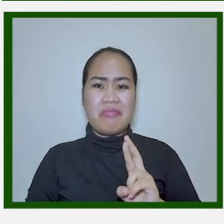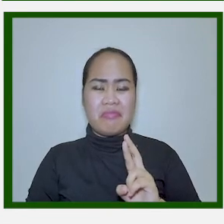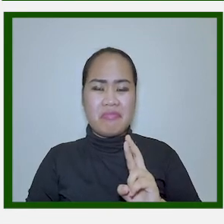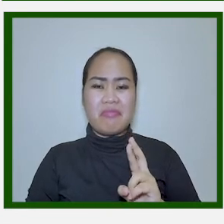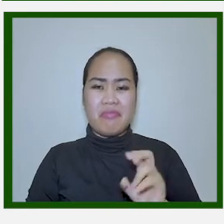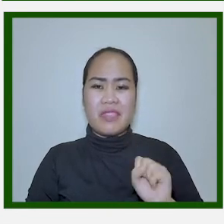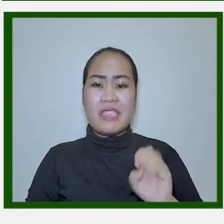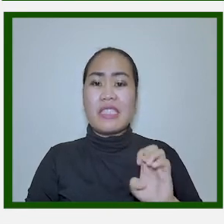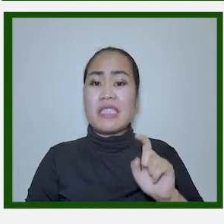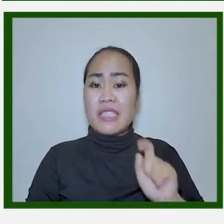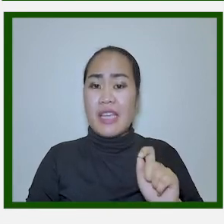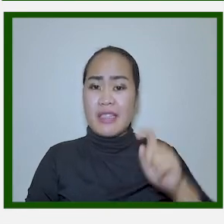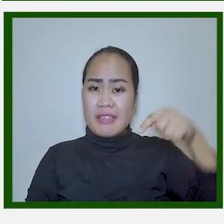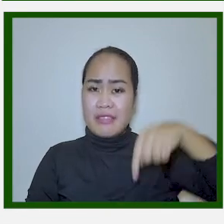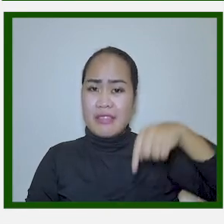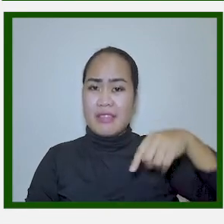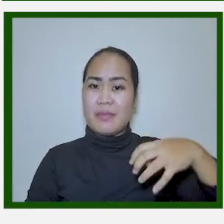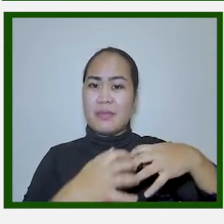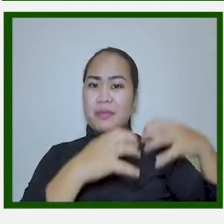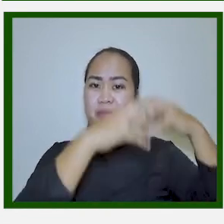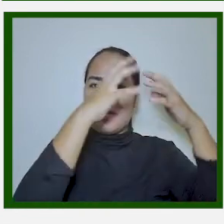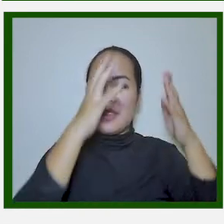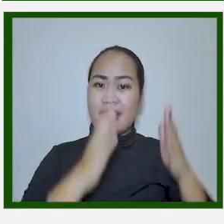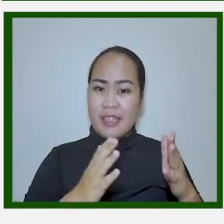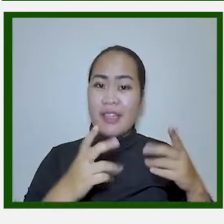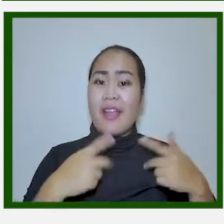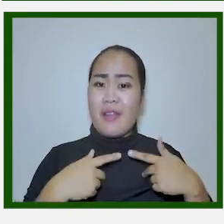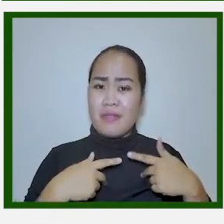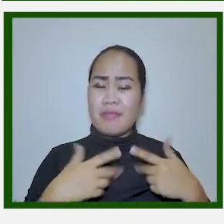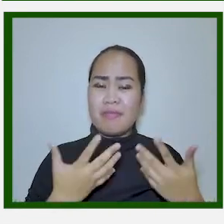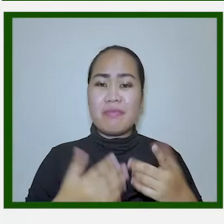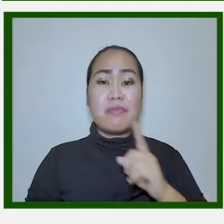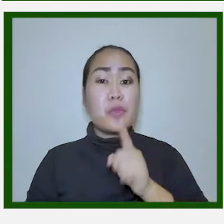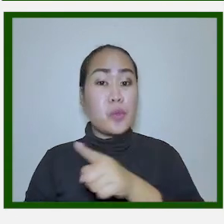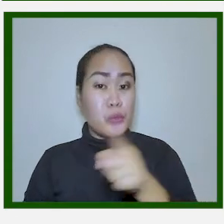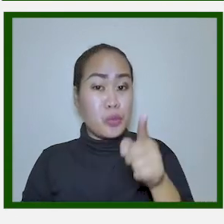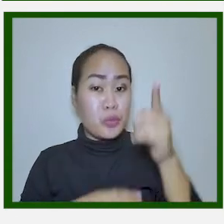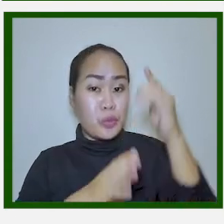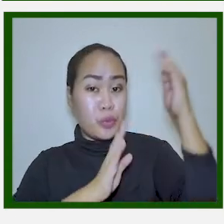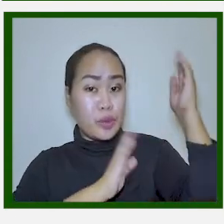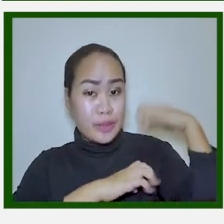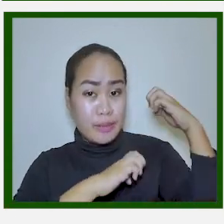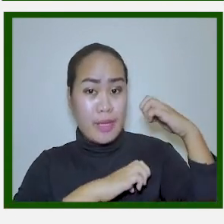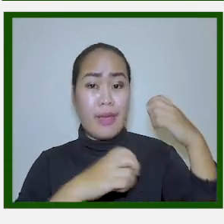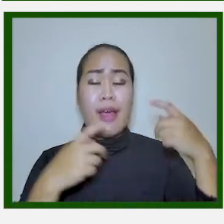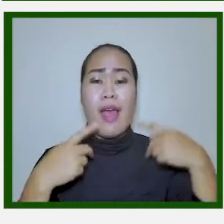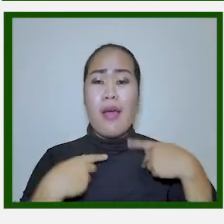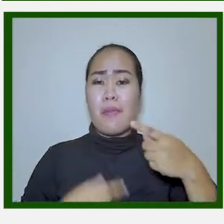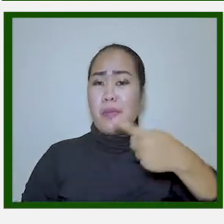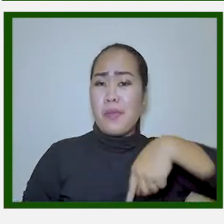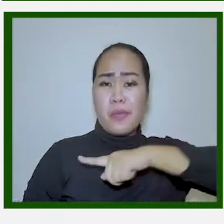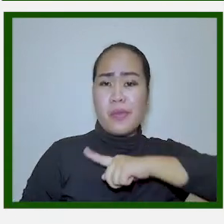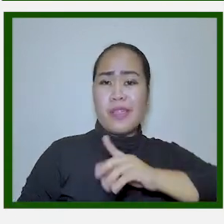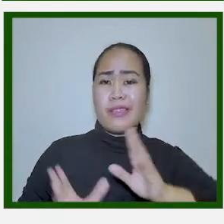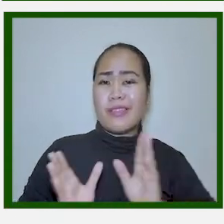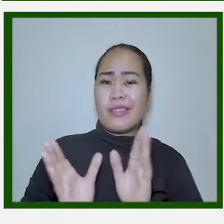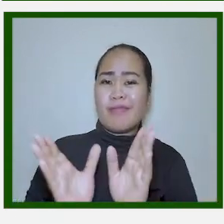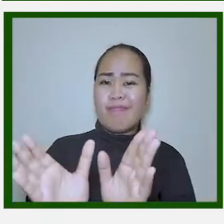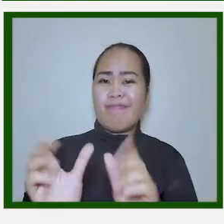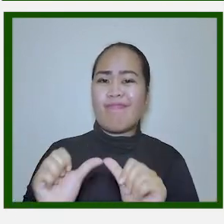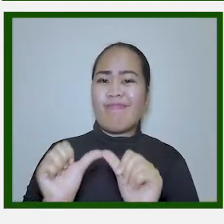ang ating gusali. So, makakaasa po kayo, ano, na tuloy-tuloy ang serbisyo, no, dito sa ating barangay